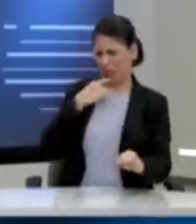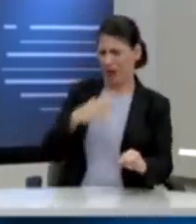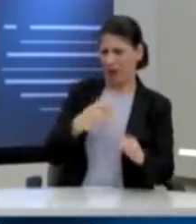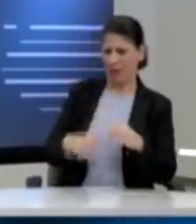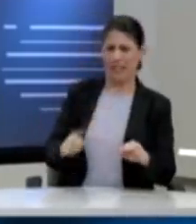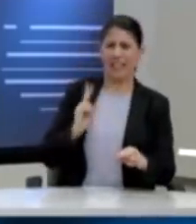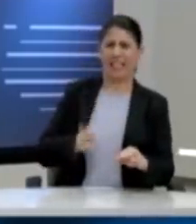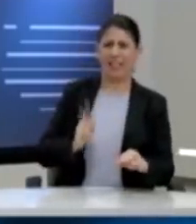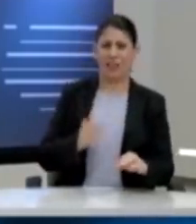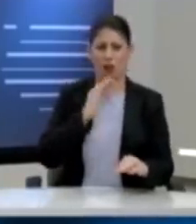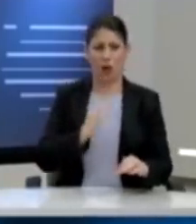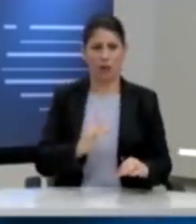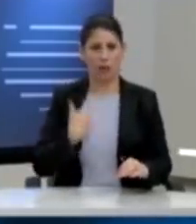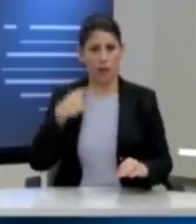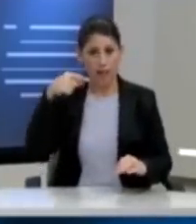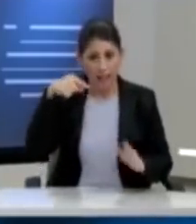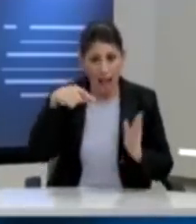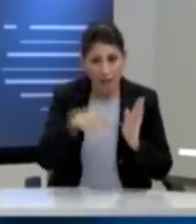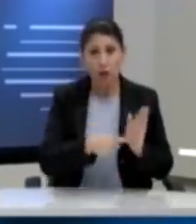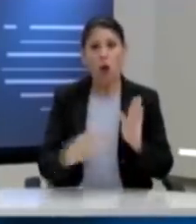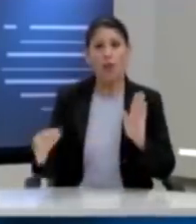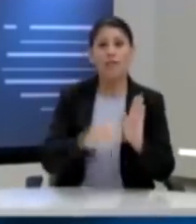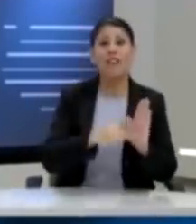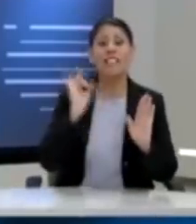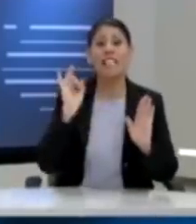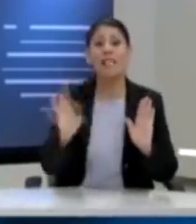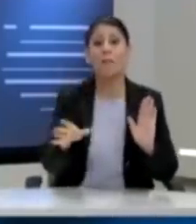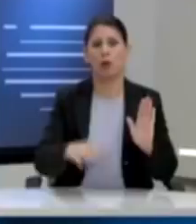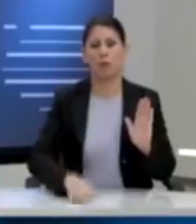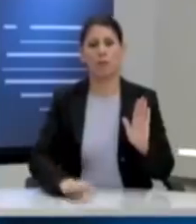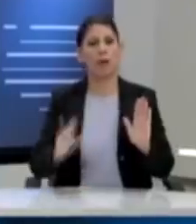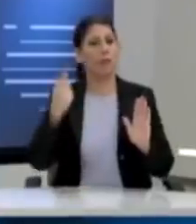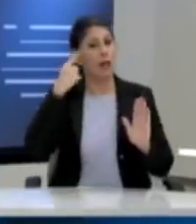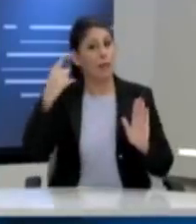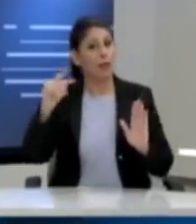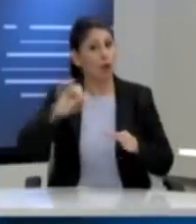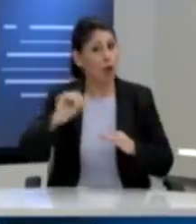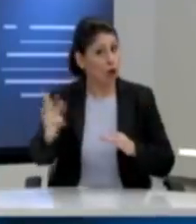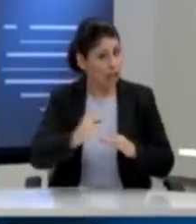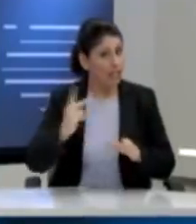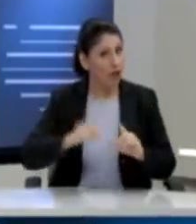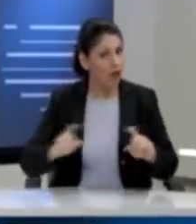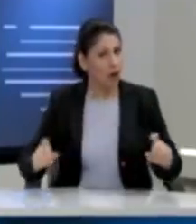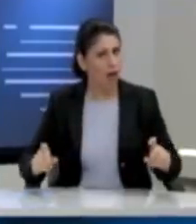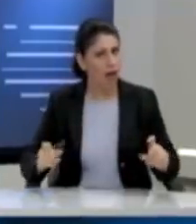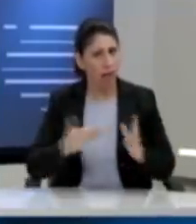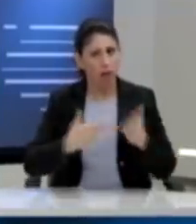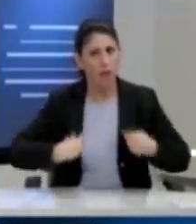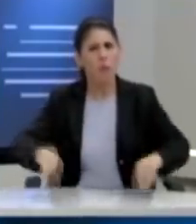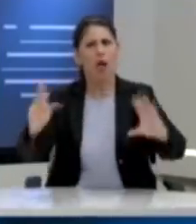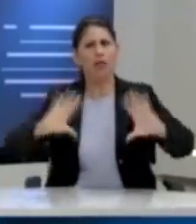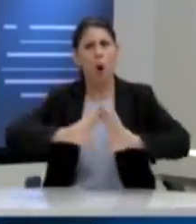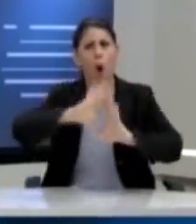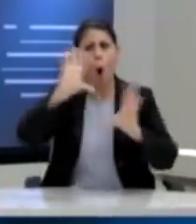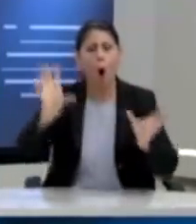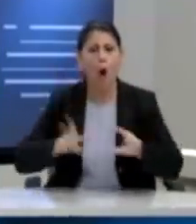κάνουμε κινδυνολογία. Γιατί γι' αυτό δεν βάζετε τίποτα? Πού είναι η άποψή σας ότι το νερό είναι κοινωνικό αγαθό? Φού εδώ τα πουλάτε όλα.